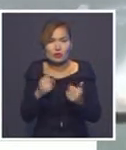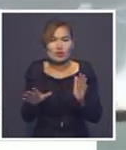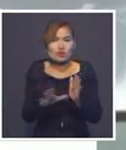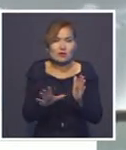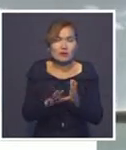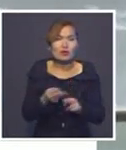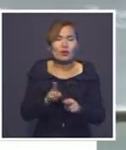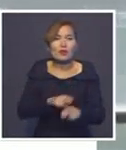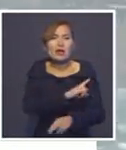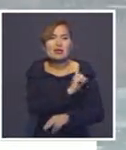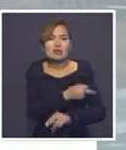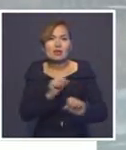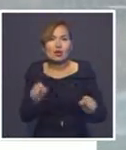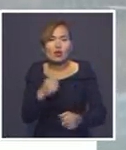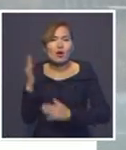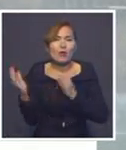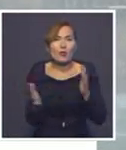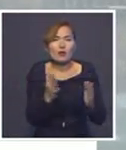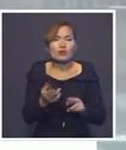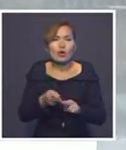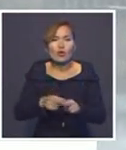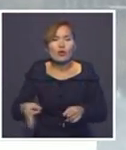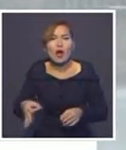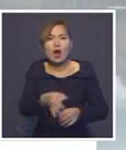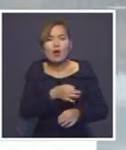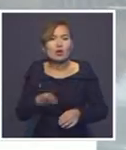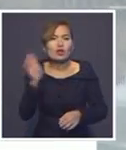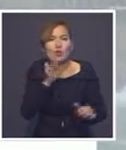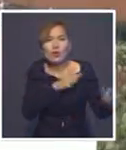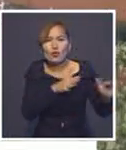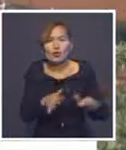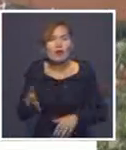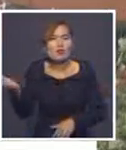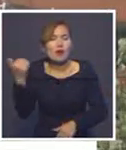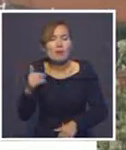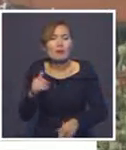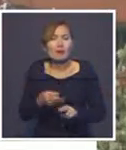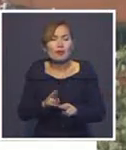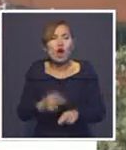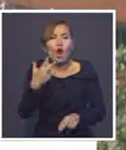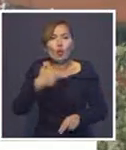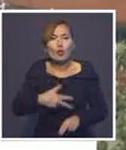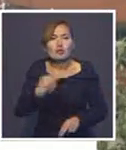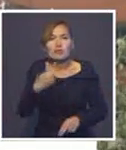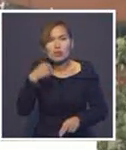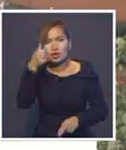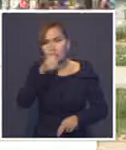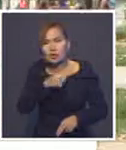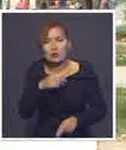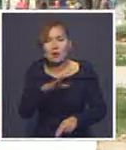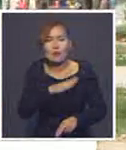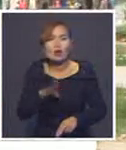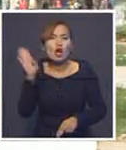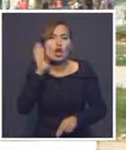шақырым жылдамдықпен соққы берді. Бостандық қаралы мұндай дауылды 1938 жылдан бері көрмеген. Жолдарды су басып,